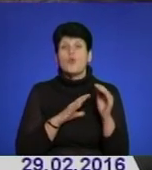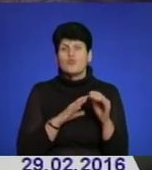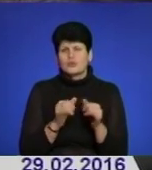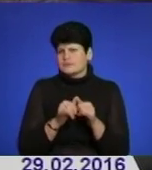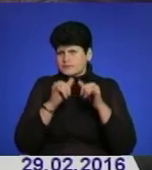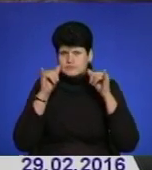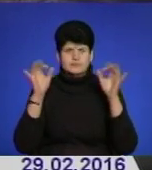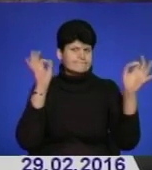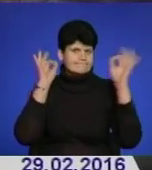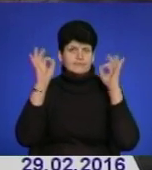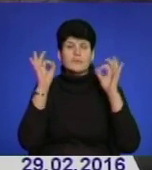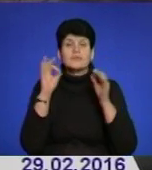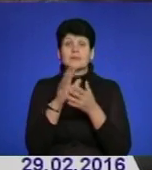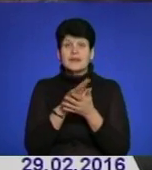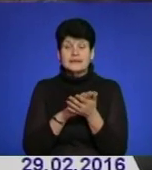щоб